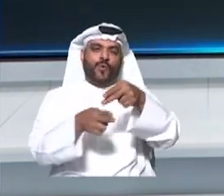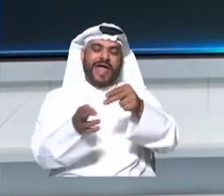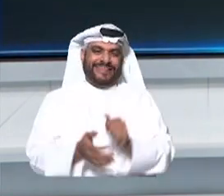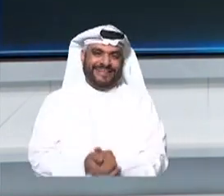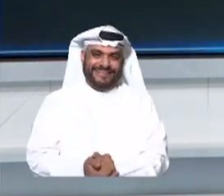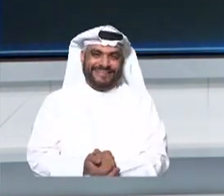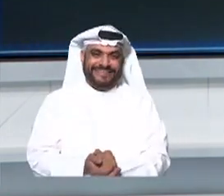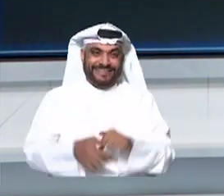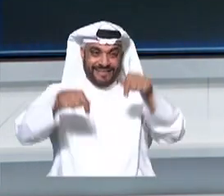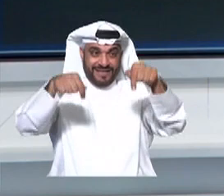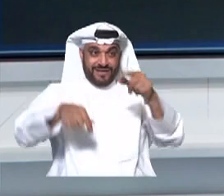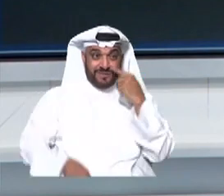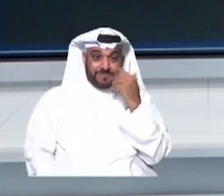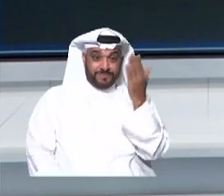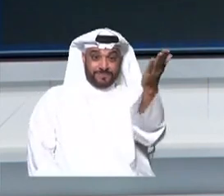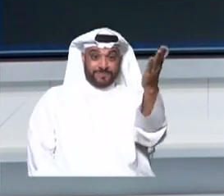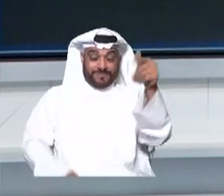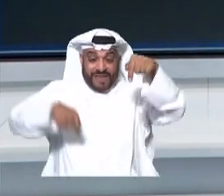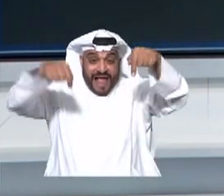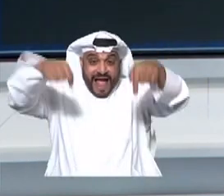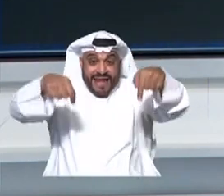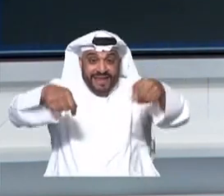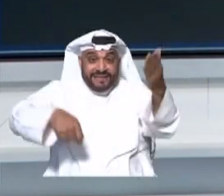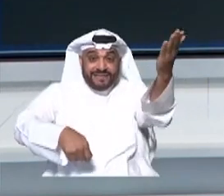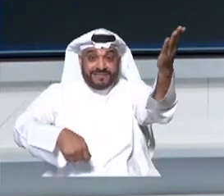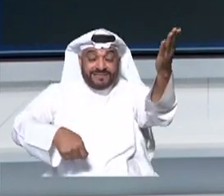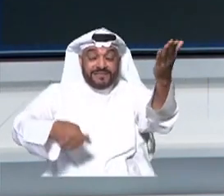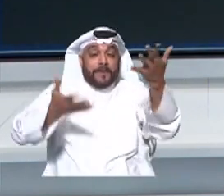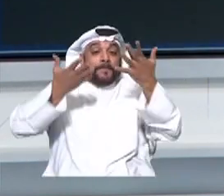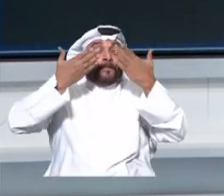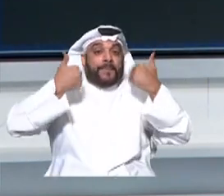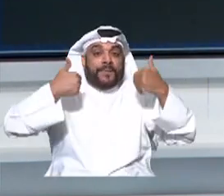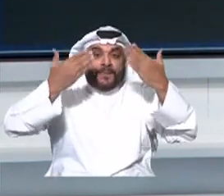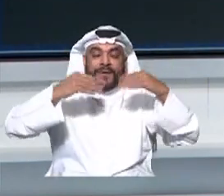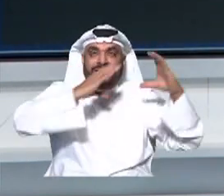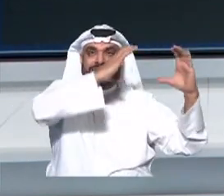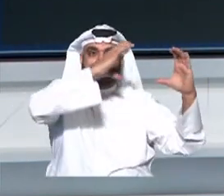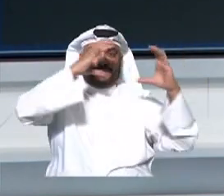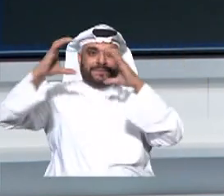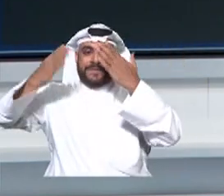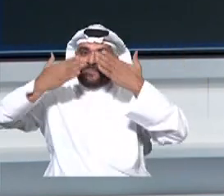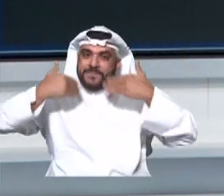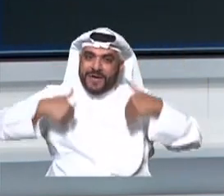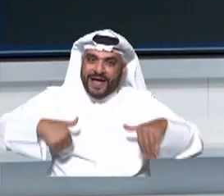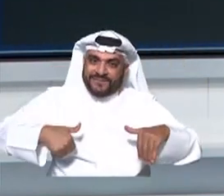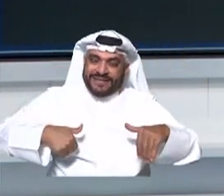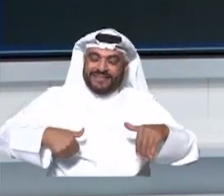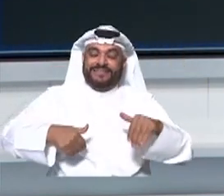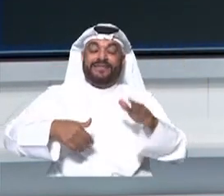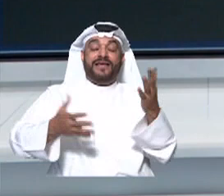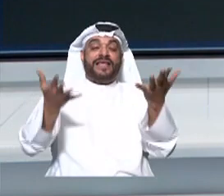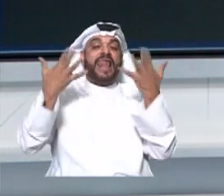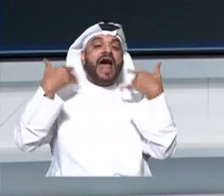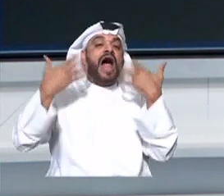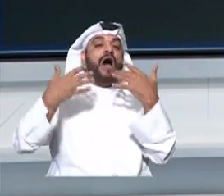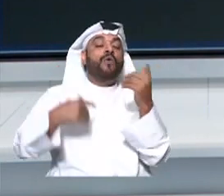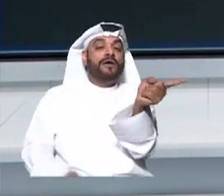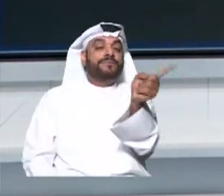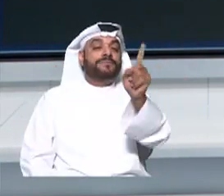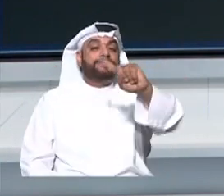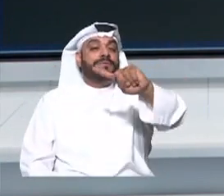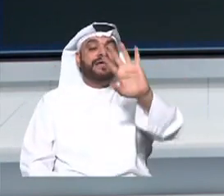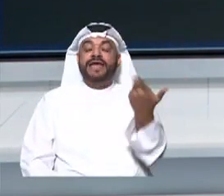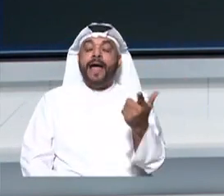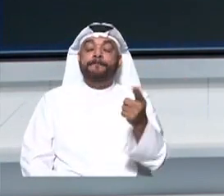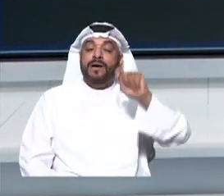بشكل عام في مدينة الكويت في هذه الساعة، سماء صحو، الرياح شمالية غربية سرعتها 8 كيلومتر في الساعة، درجة